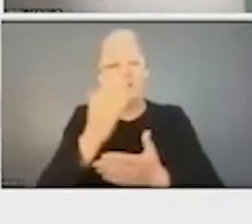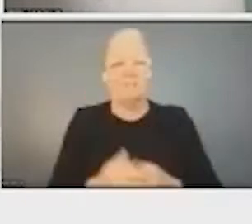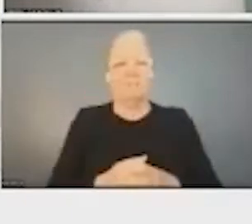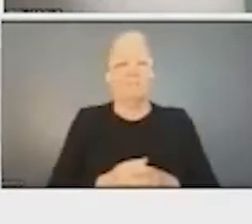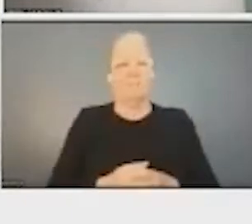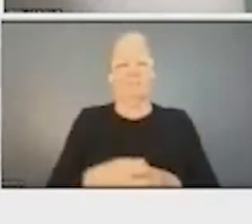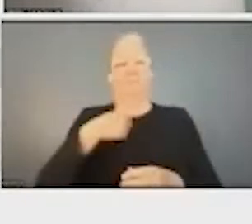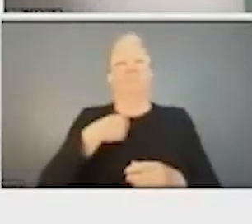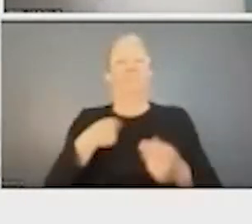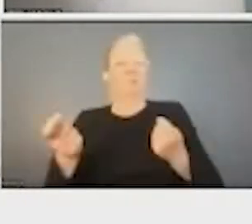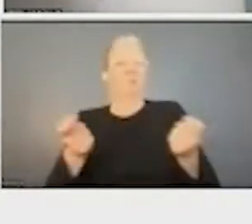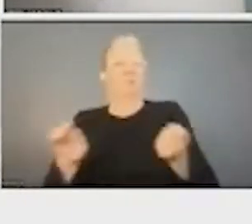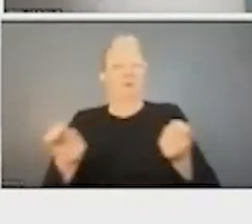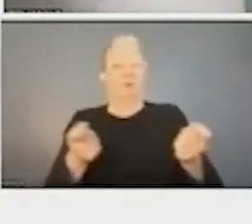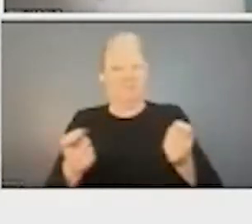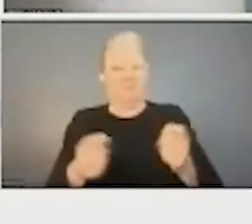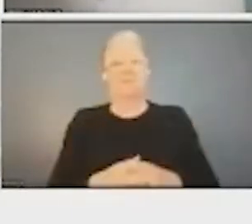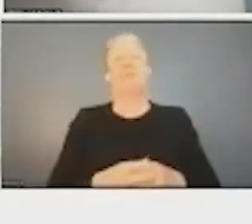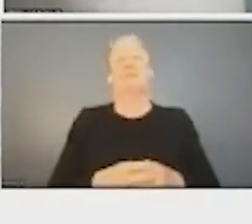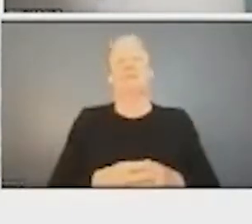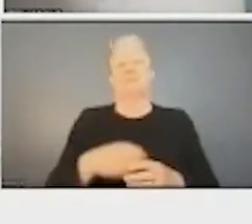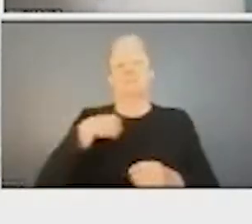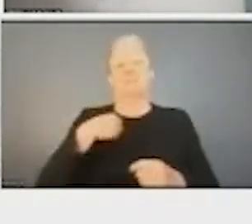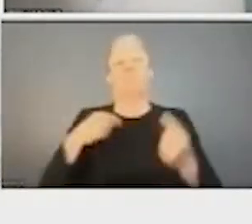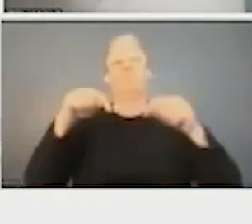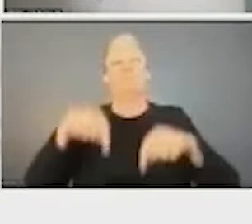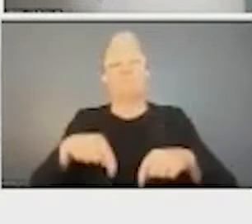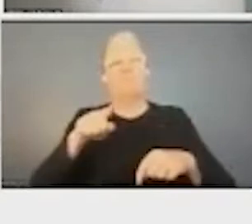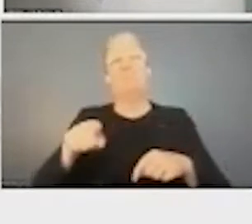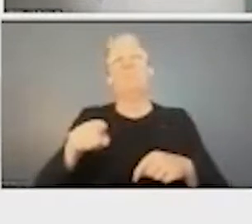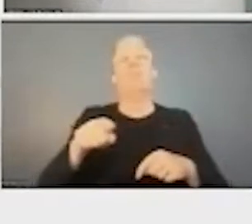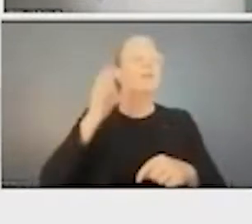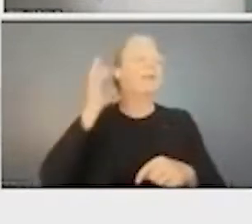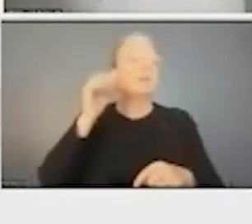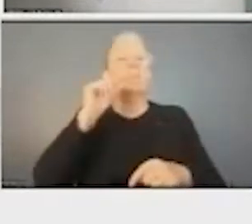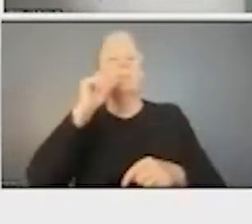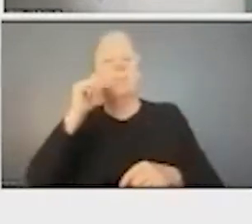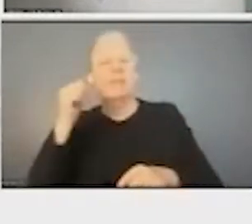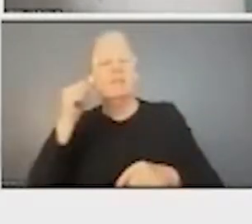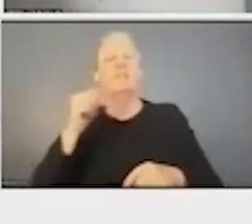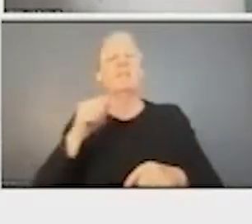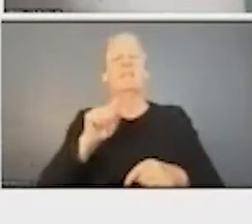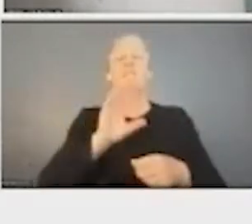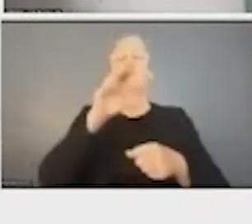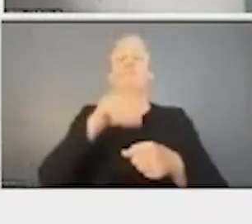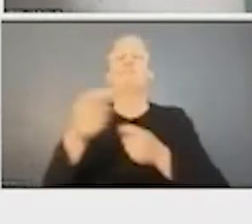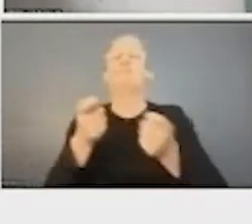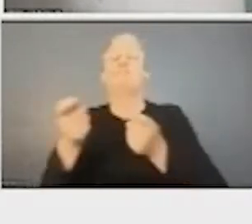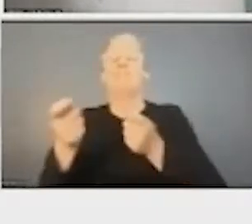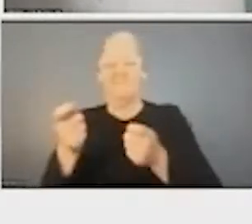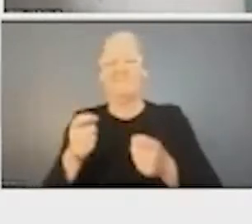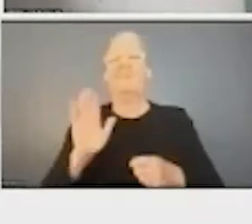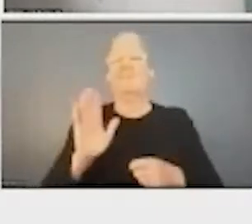أو الحيوي ودور المرأة فيه، ومتأكدين أنه سيكون دورة ناجحة إن شاء الله.